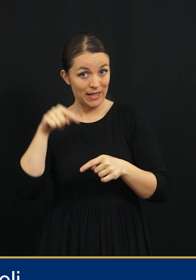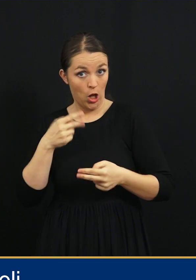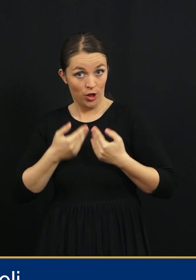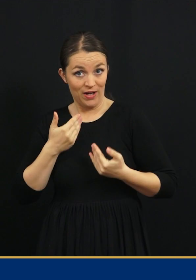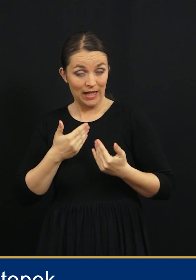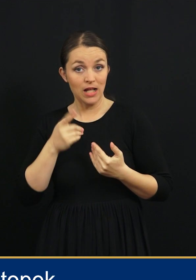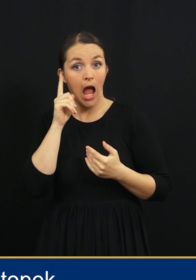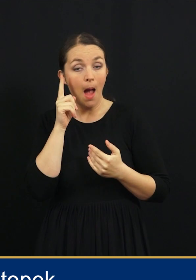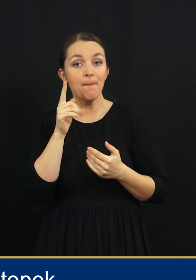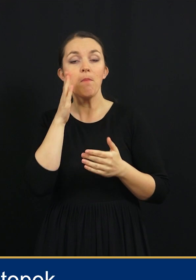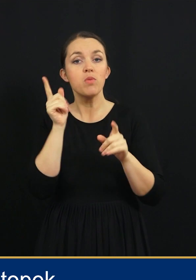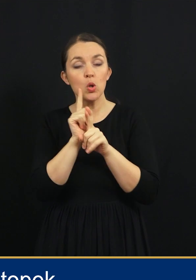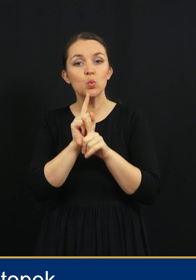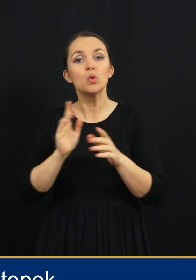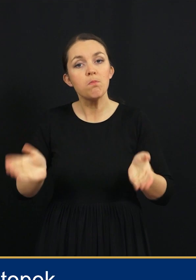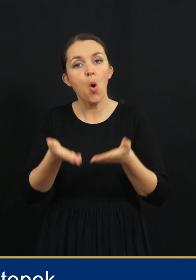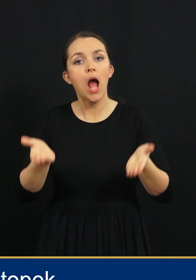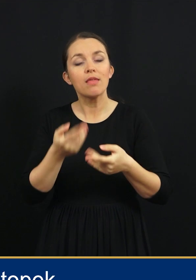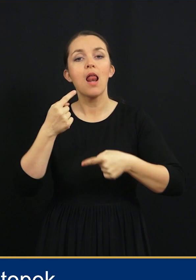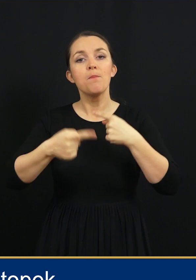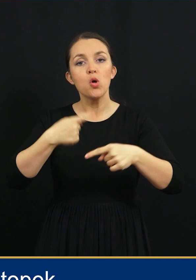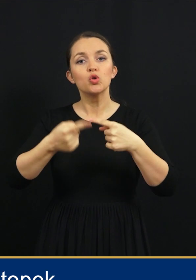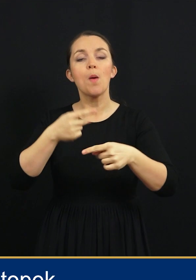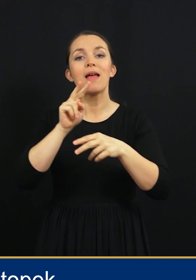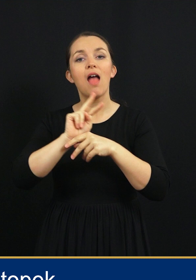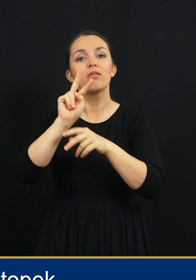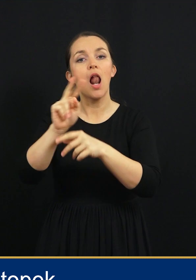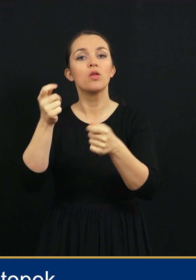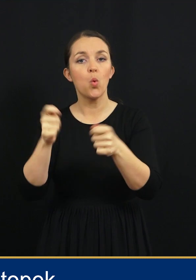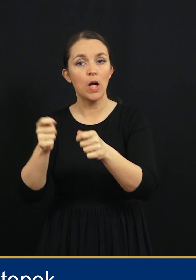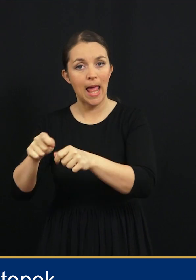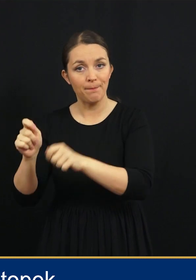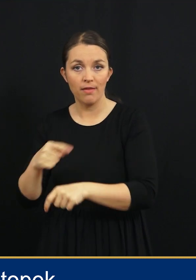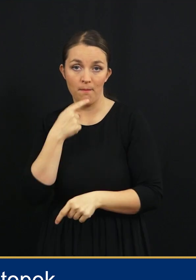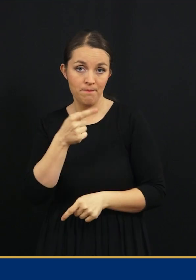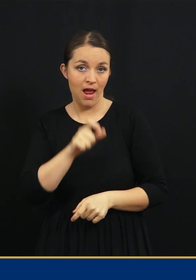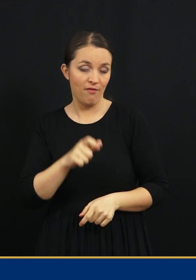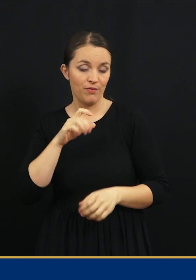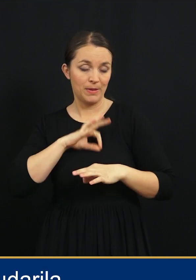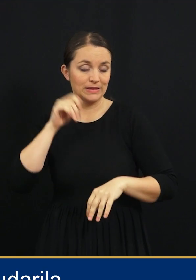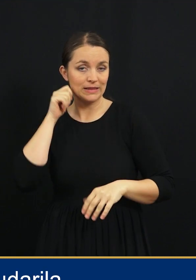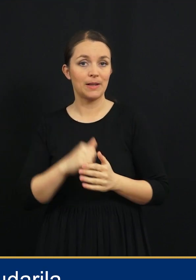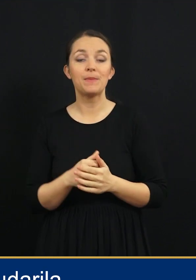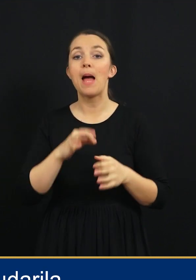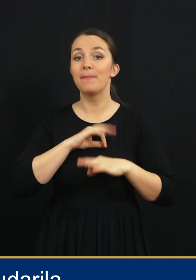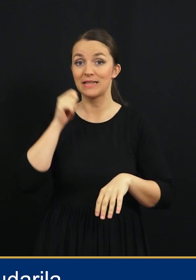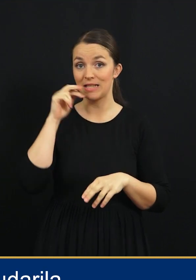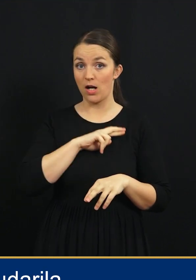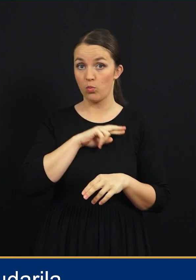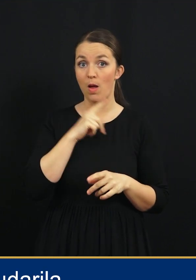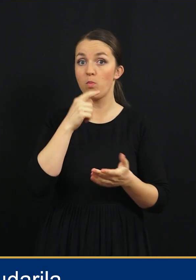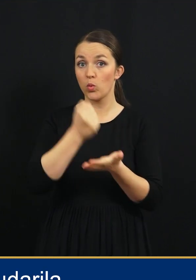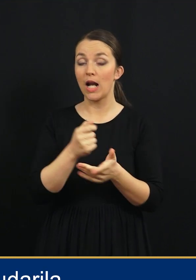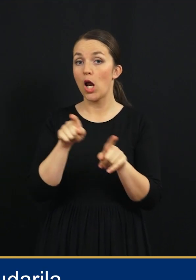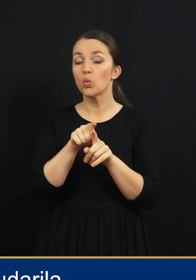konferenci, temveč bi tudi poganjali postopek nadaljnjega ukrepanja, je dejala. Predsednica republike je